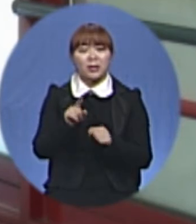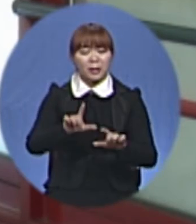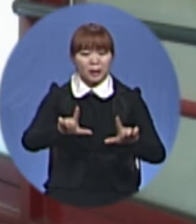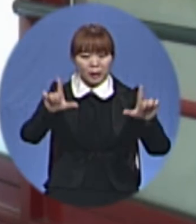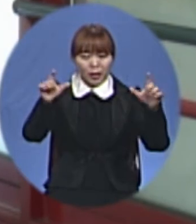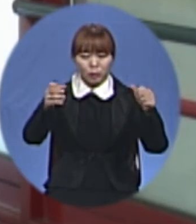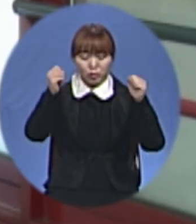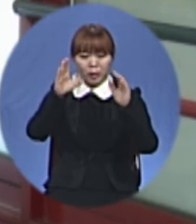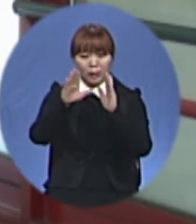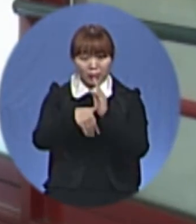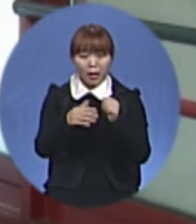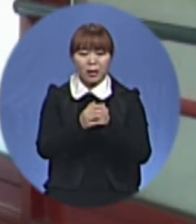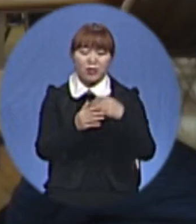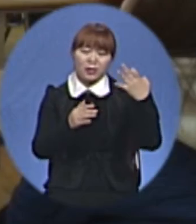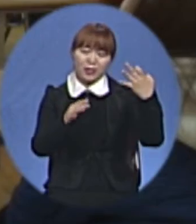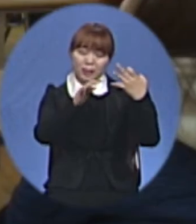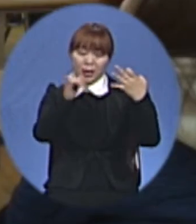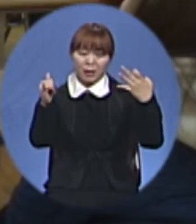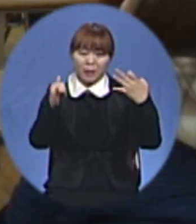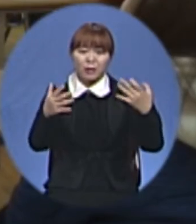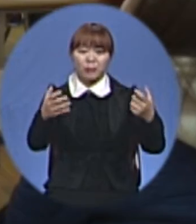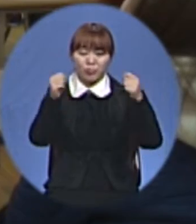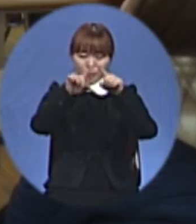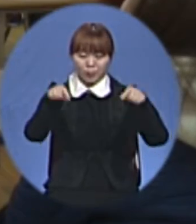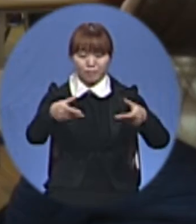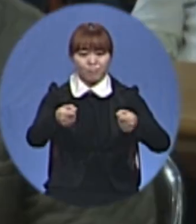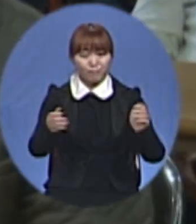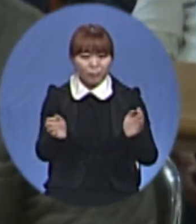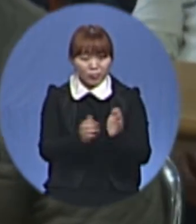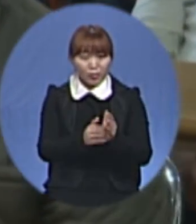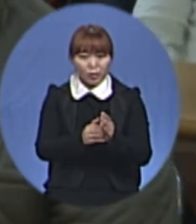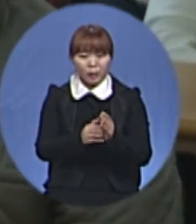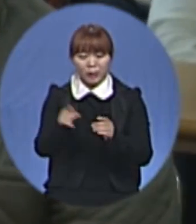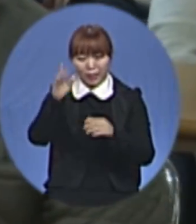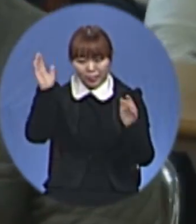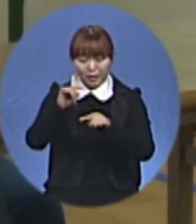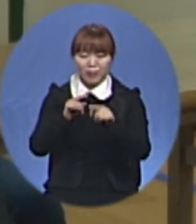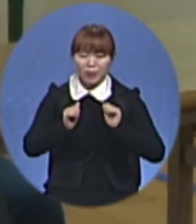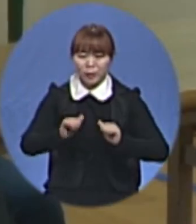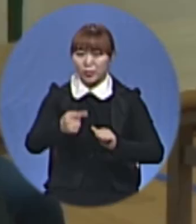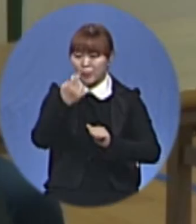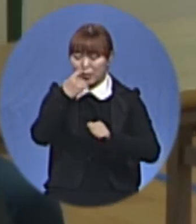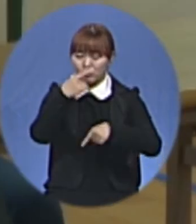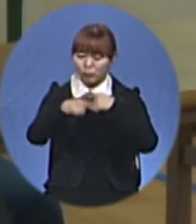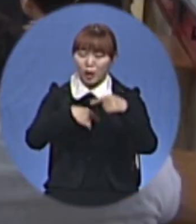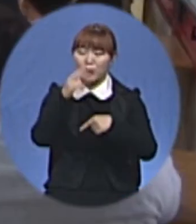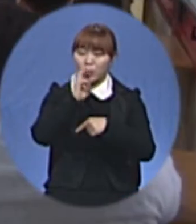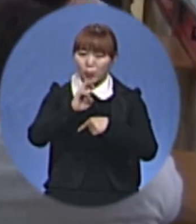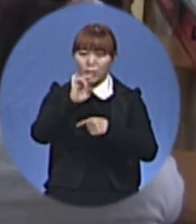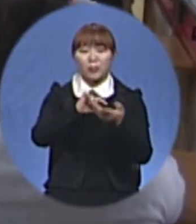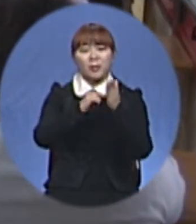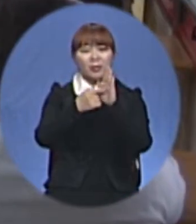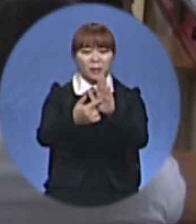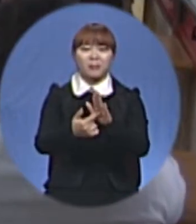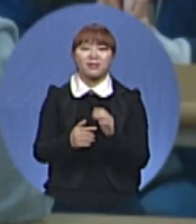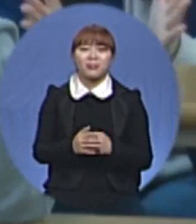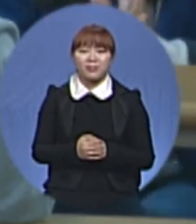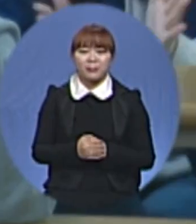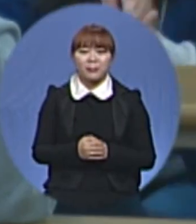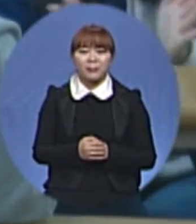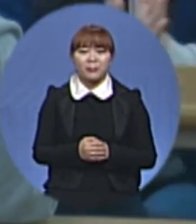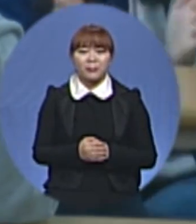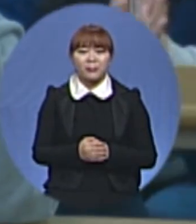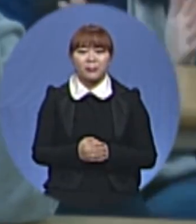이날 수료식에서는 14명의 수료생이 수료증을 수여받고 수료생들이 열심히 배운 수화 노래 발표 시간도 가졌습니다.